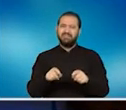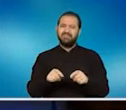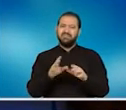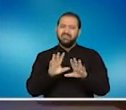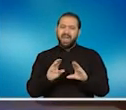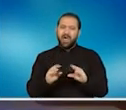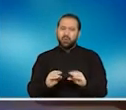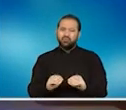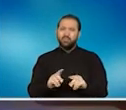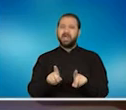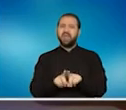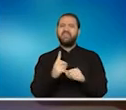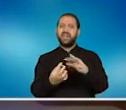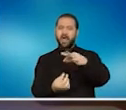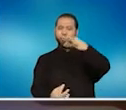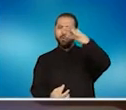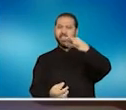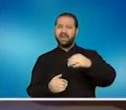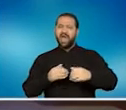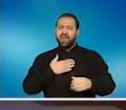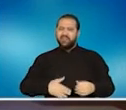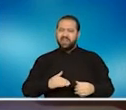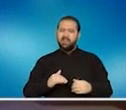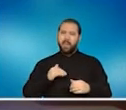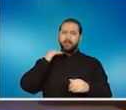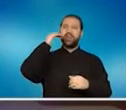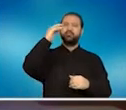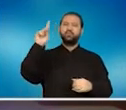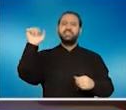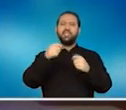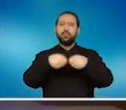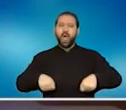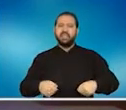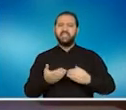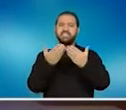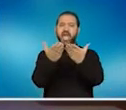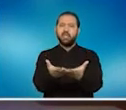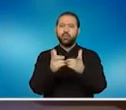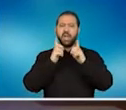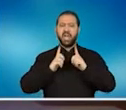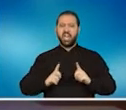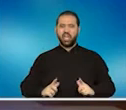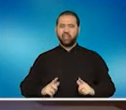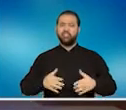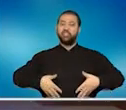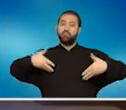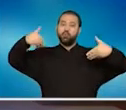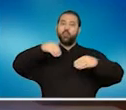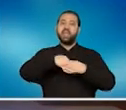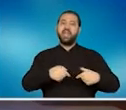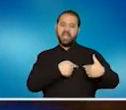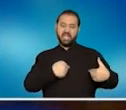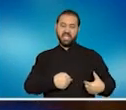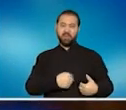candelă, încercând mai presus de toate să aducă liniște și